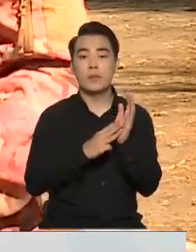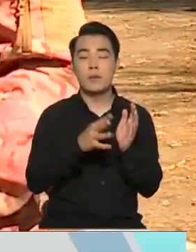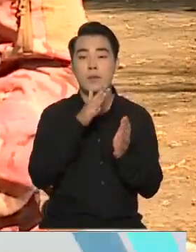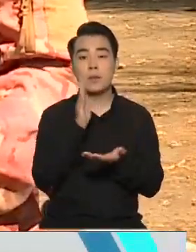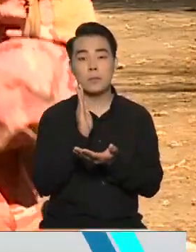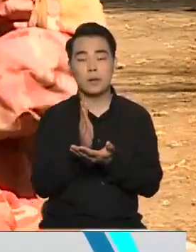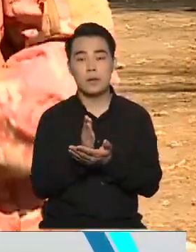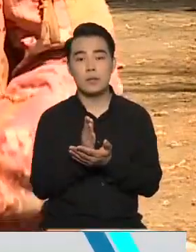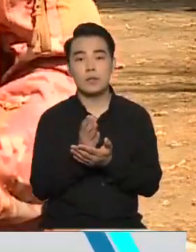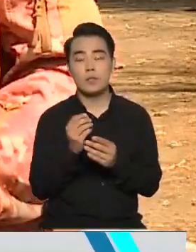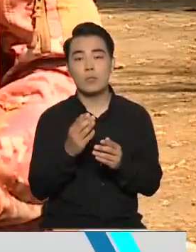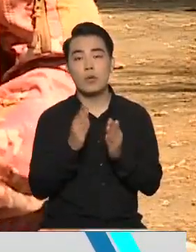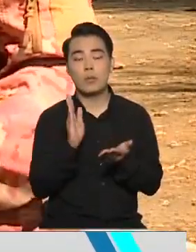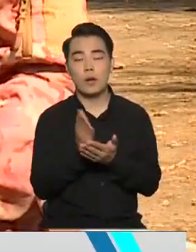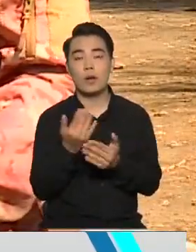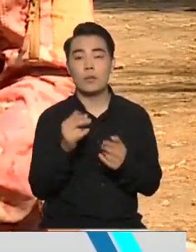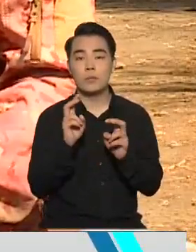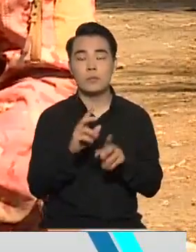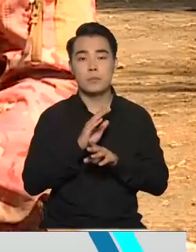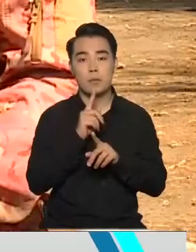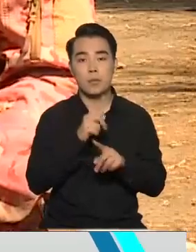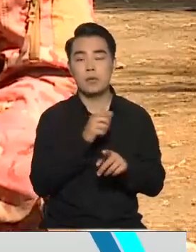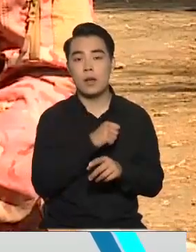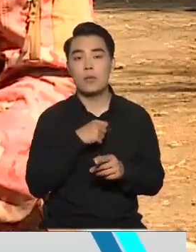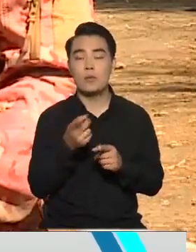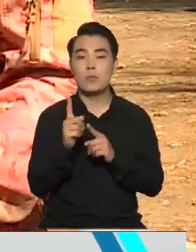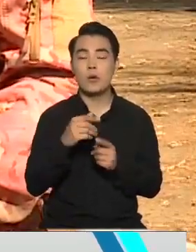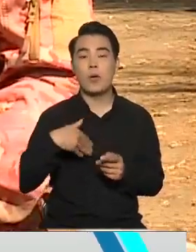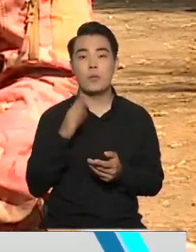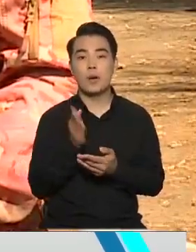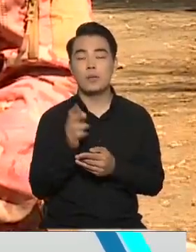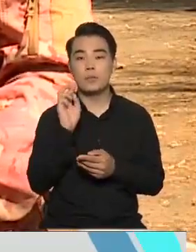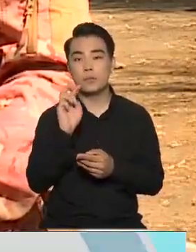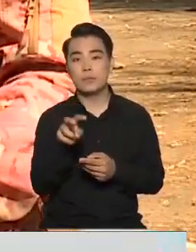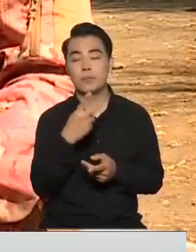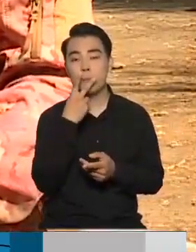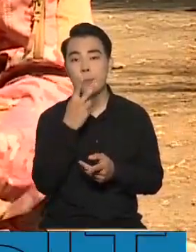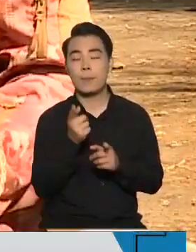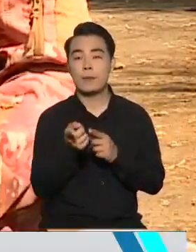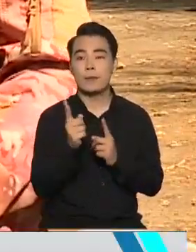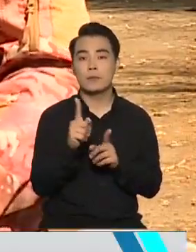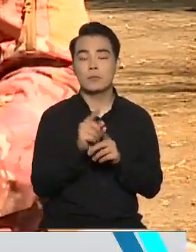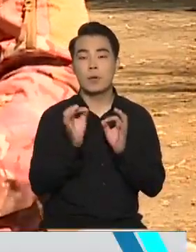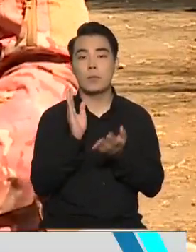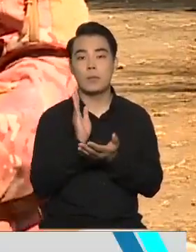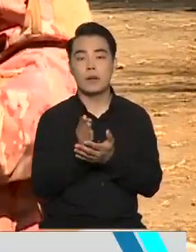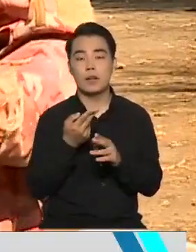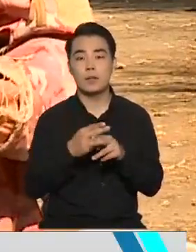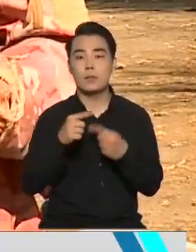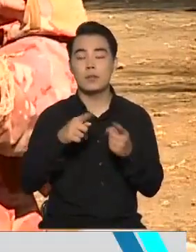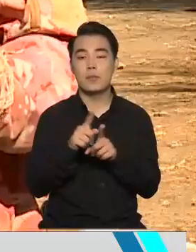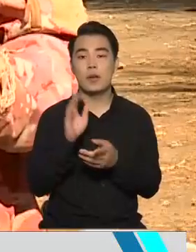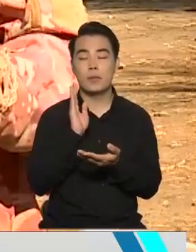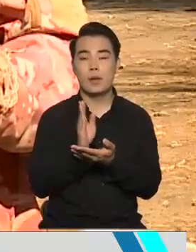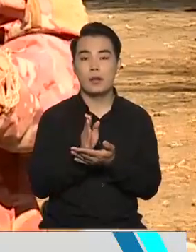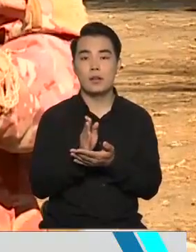енді. Мен отырмаймын. Мен балыққа барғым келеді. Балыққа барам, нетем, оны өз кәсіп, ал жұрттың бәрі